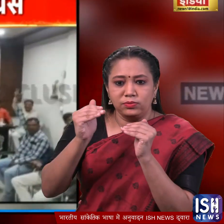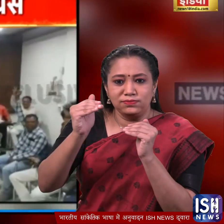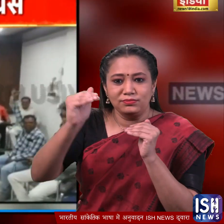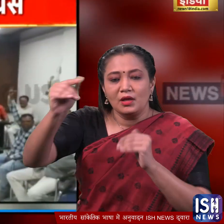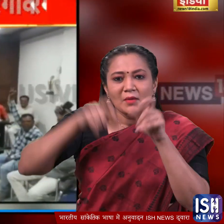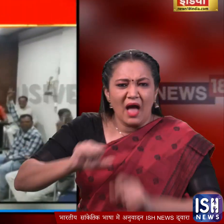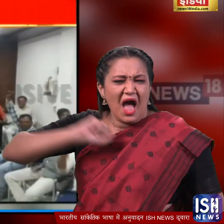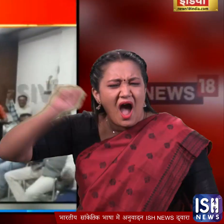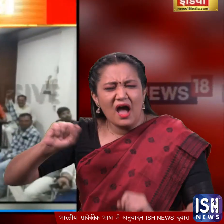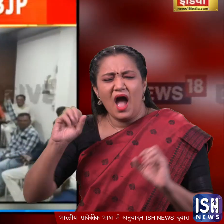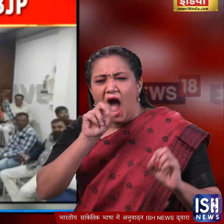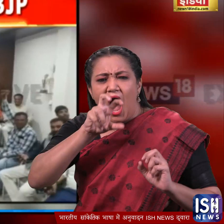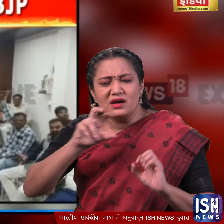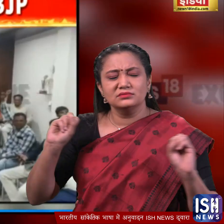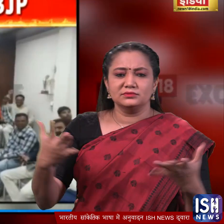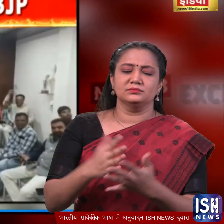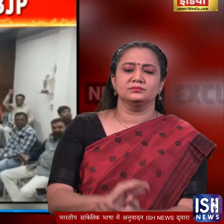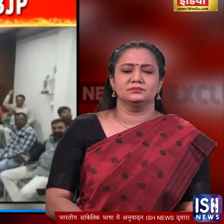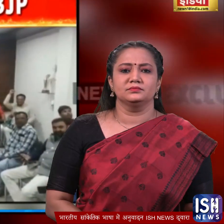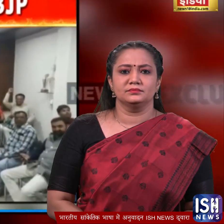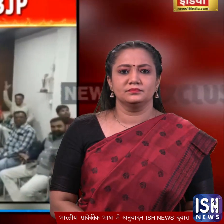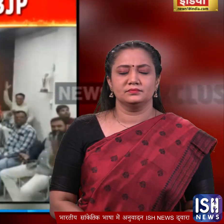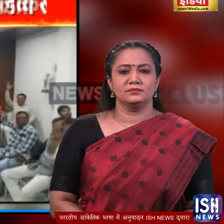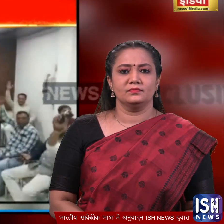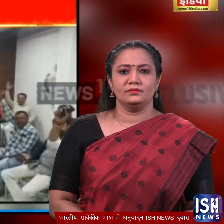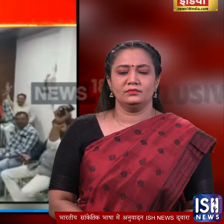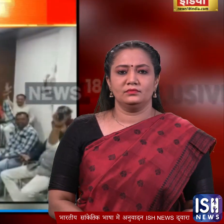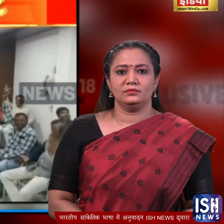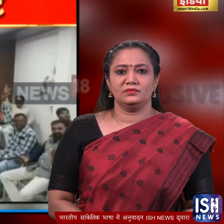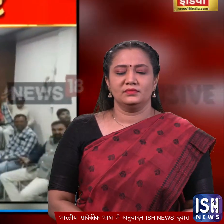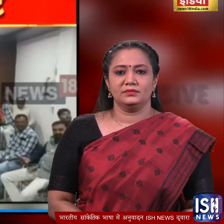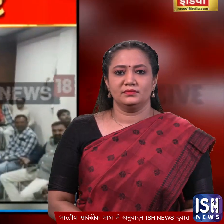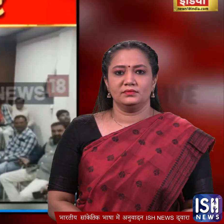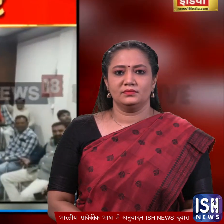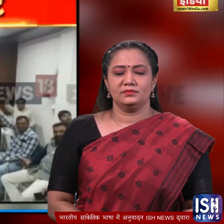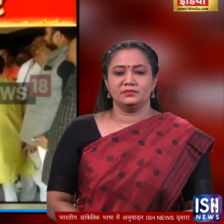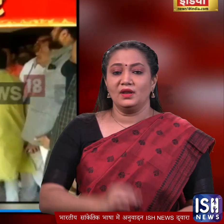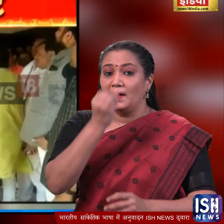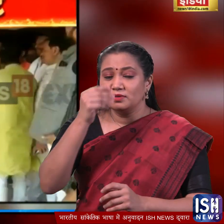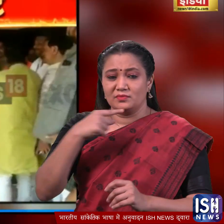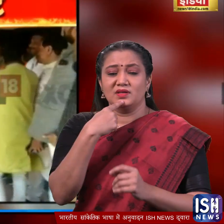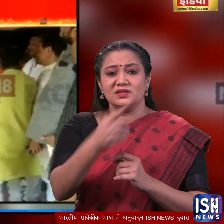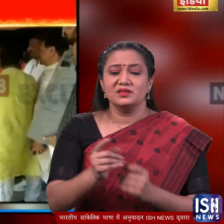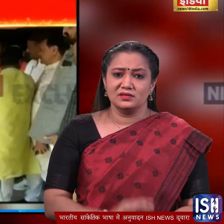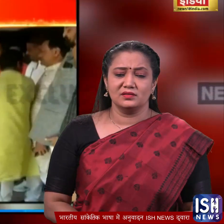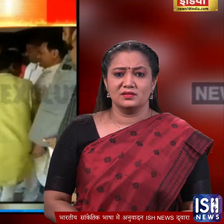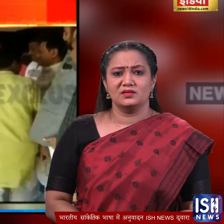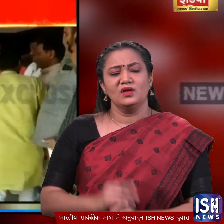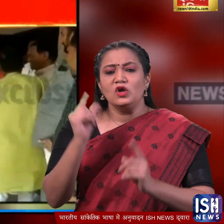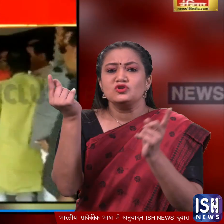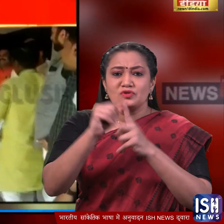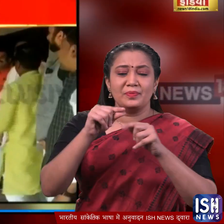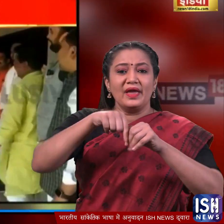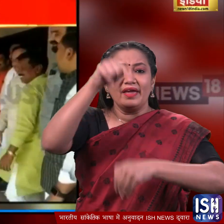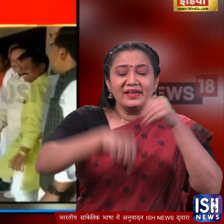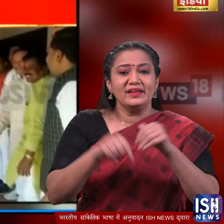खबर आई, नारेबाजी शुरू हो गई। बीजेपी ने दावा कर दिया कि ये